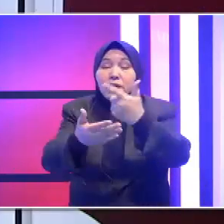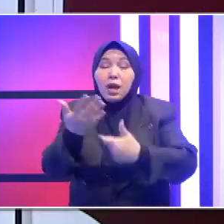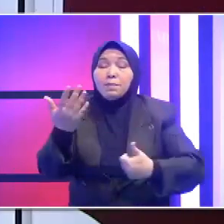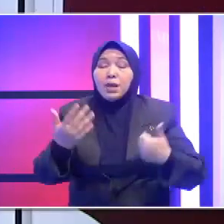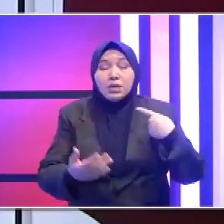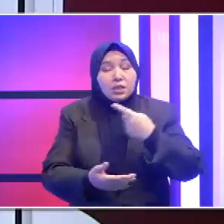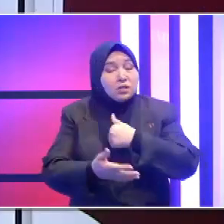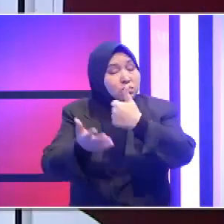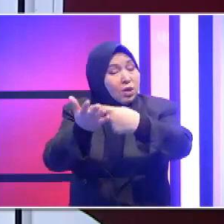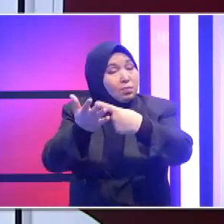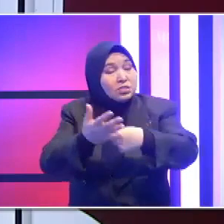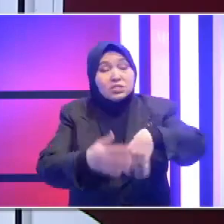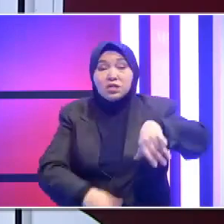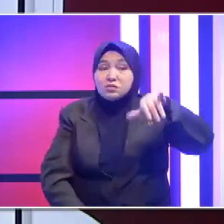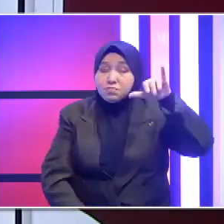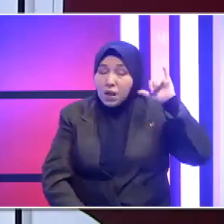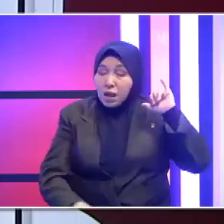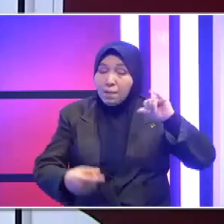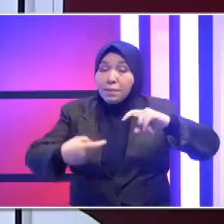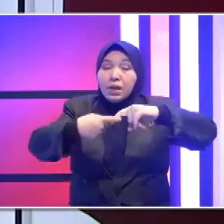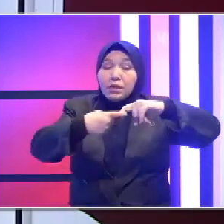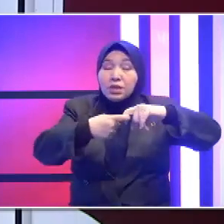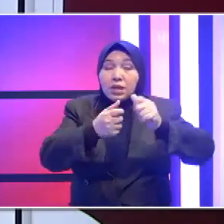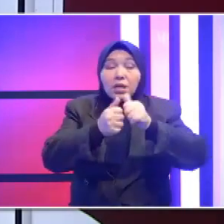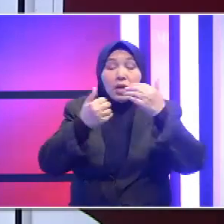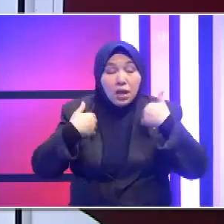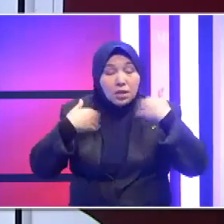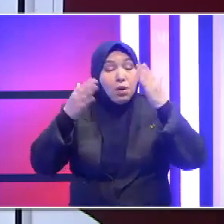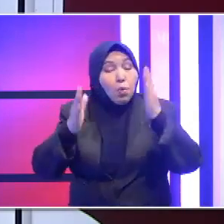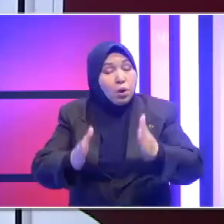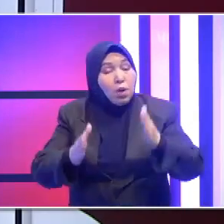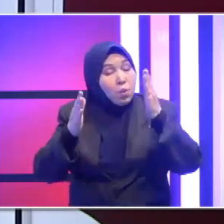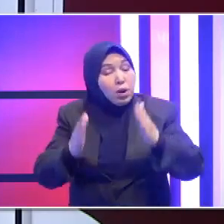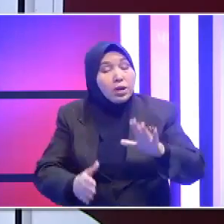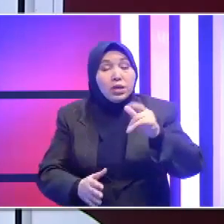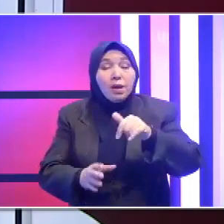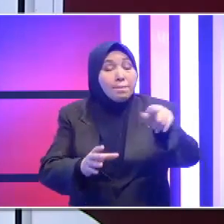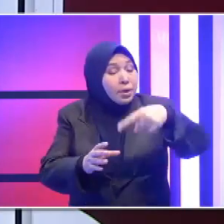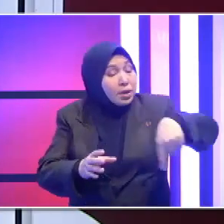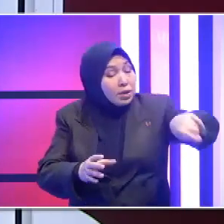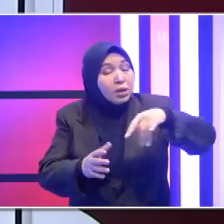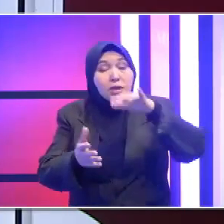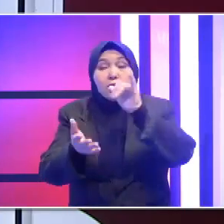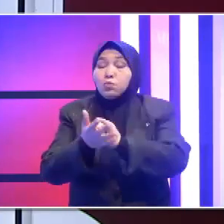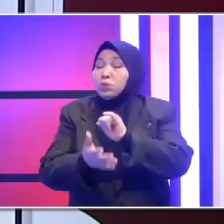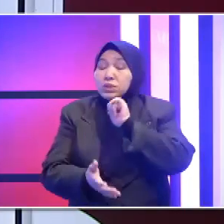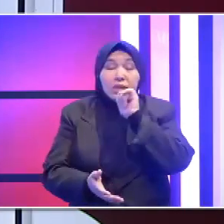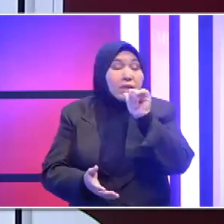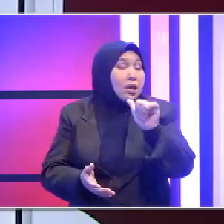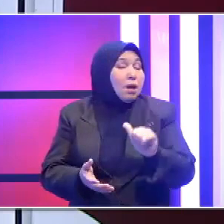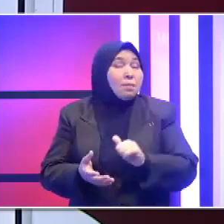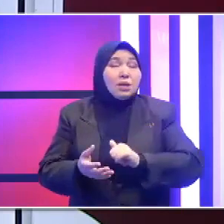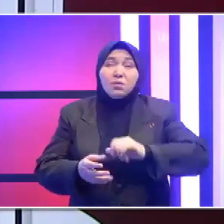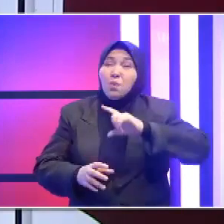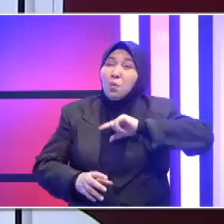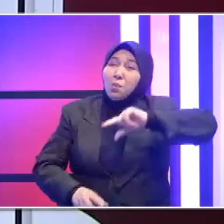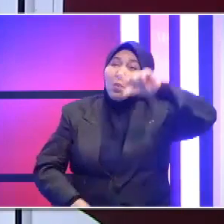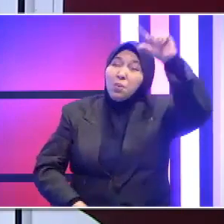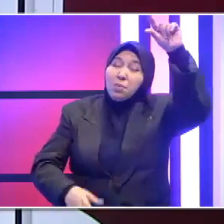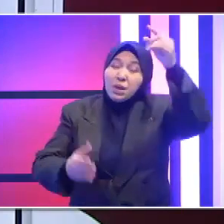apa yang telah kita bincangkan semalam berkaitan dengan ada orang-orang yang mereka itu tidak mau menyerah kepada